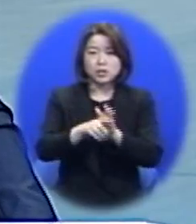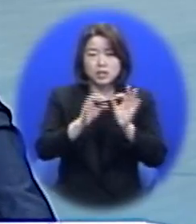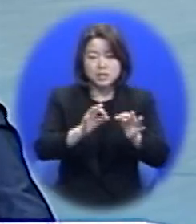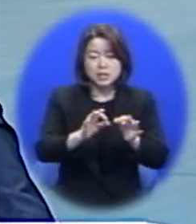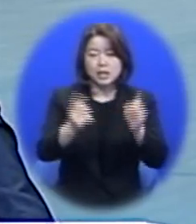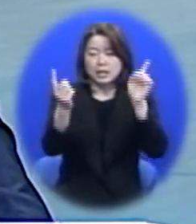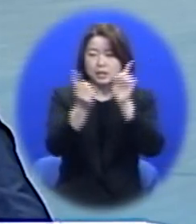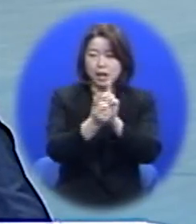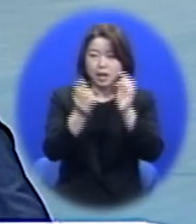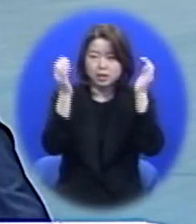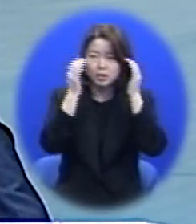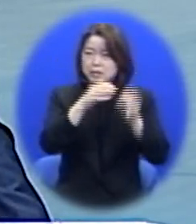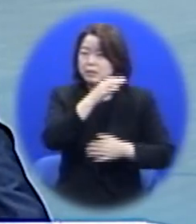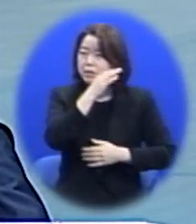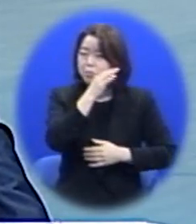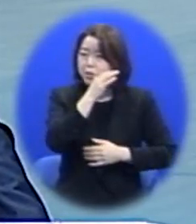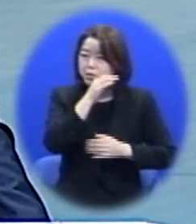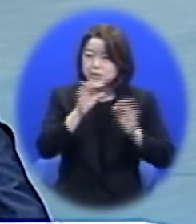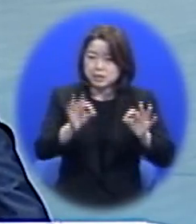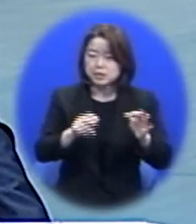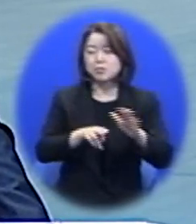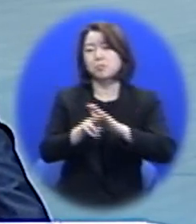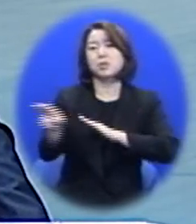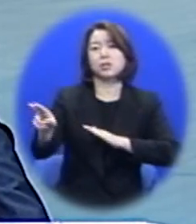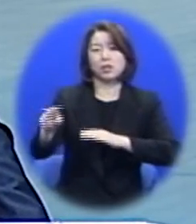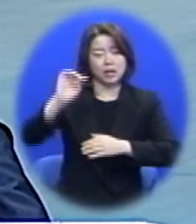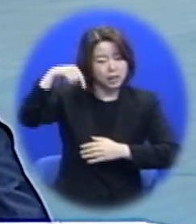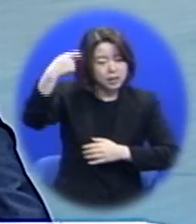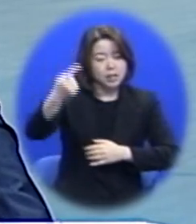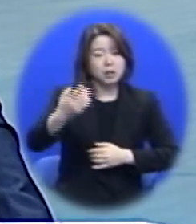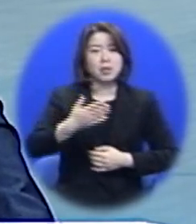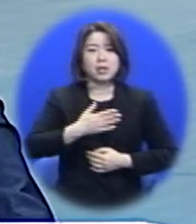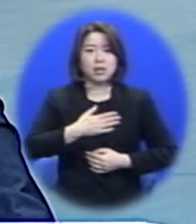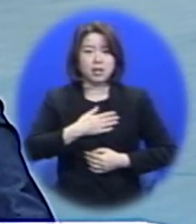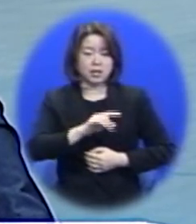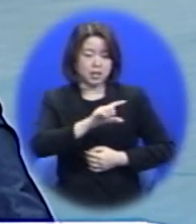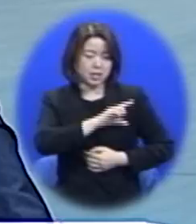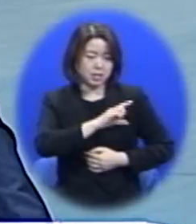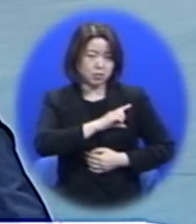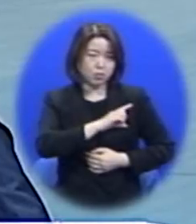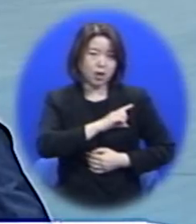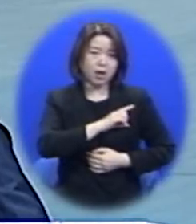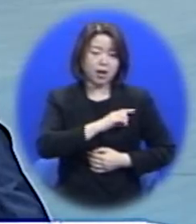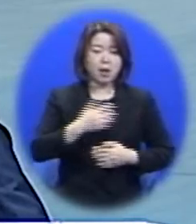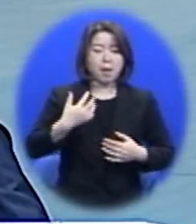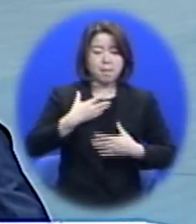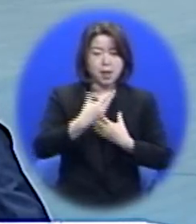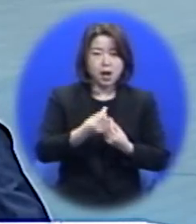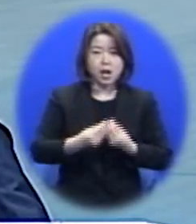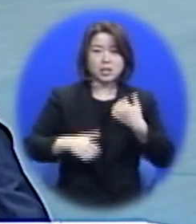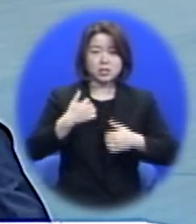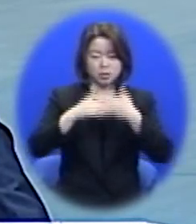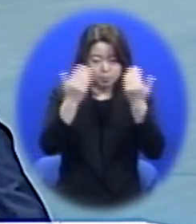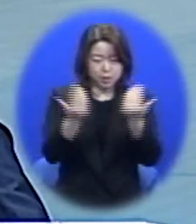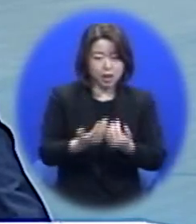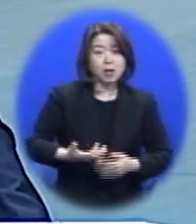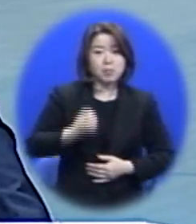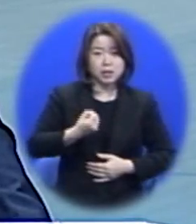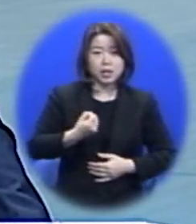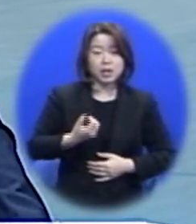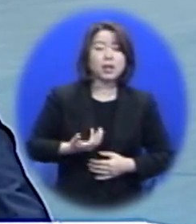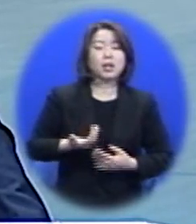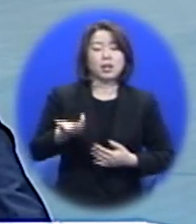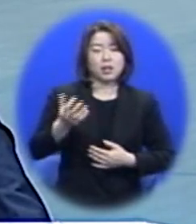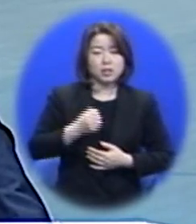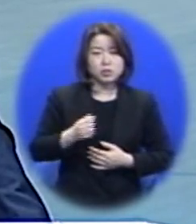내가 피하였다가 이 다음 주님이 너는 내 이름과 평안과 즐거움을 다 받아 누리고 고난의